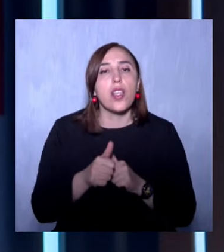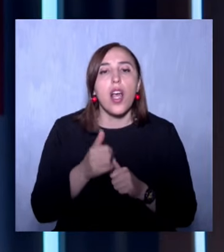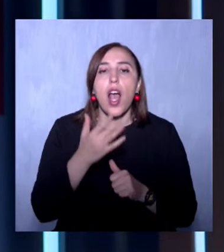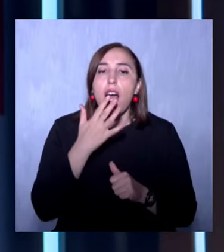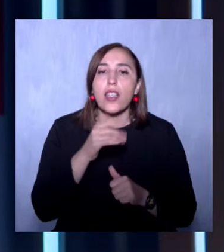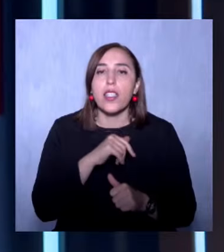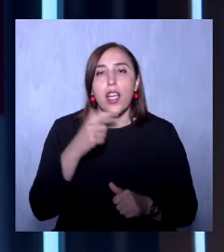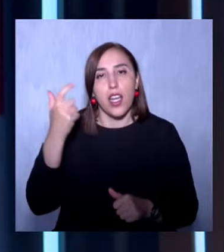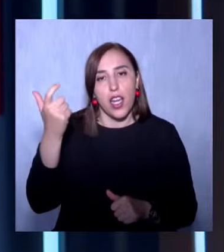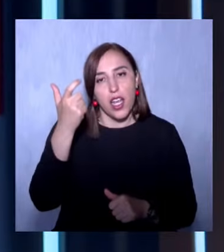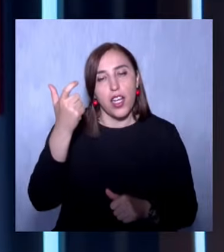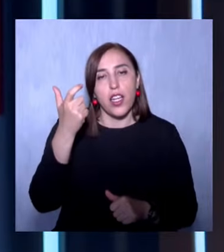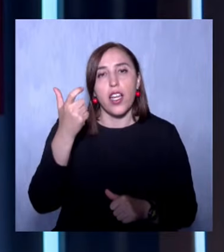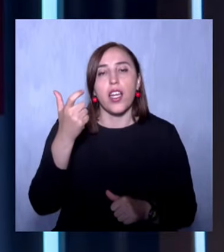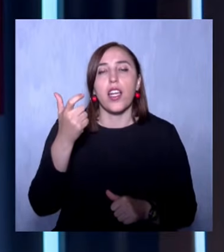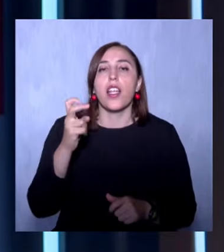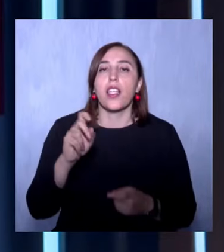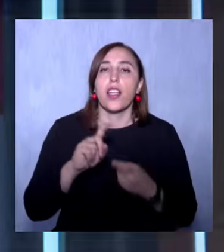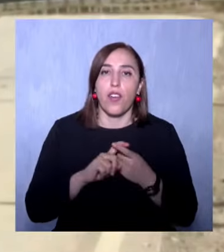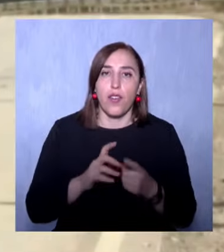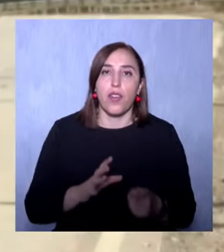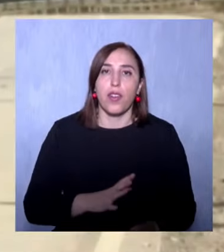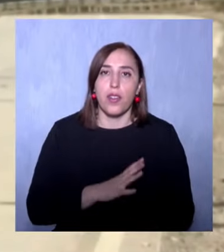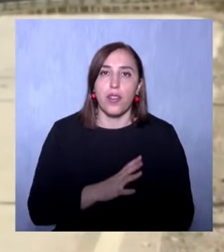ազգերի ինքնորոշման սկզբունքին։